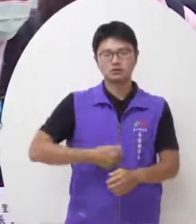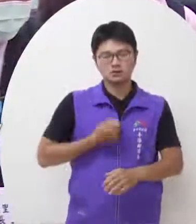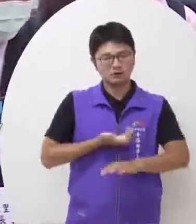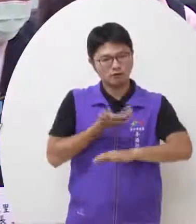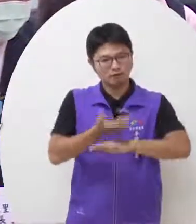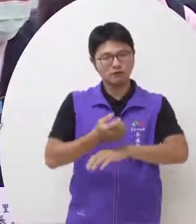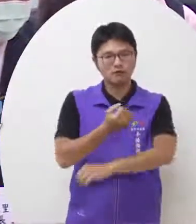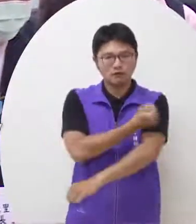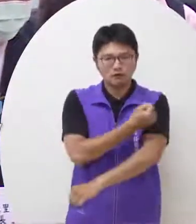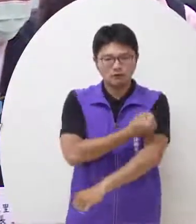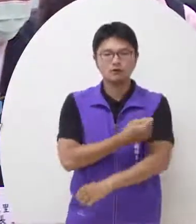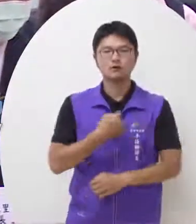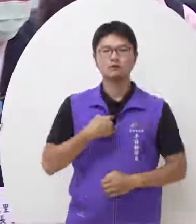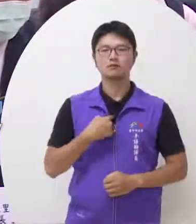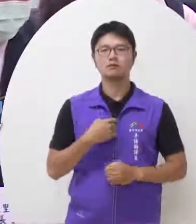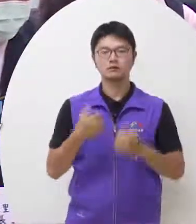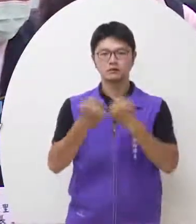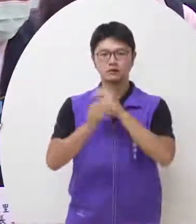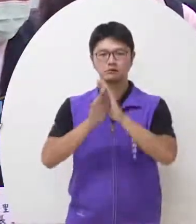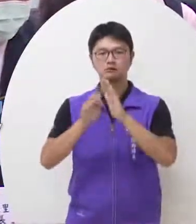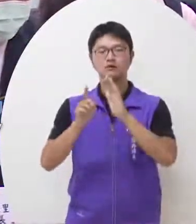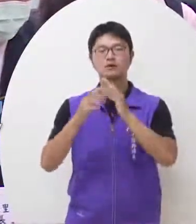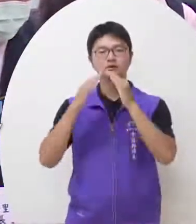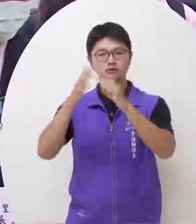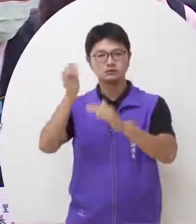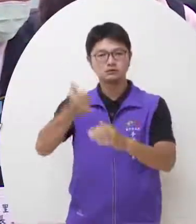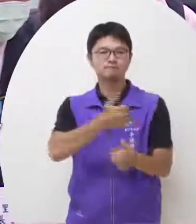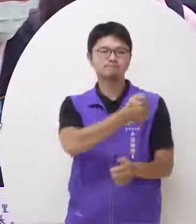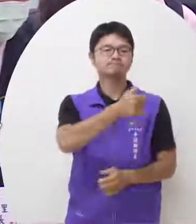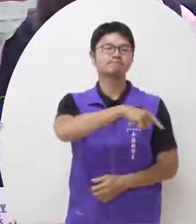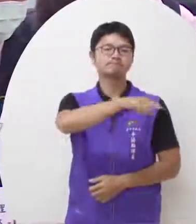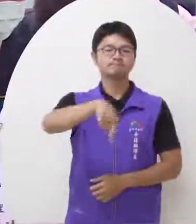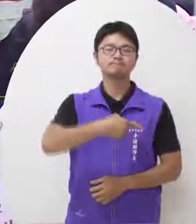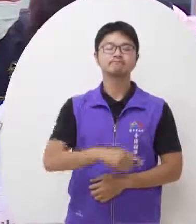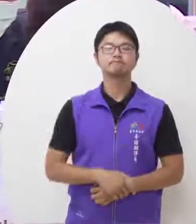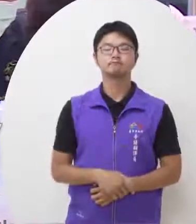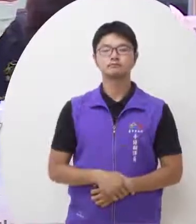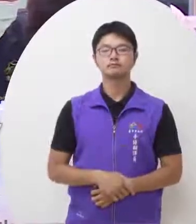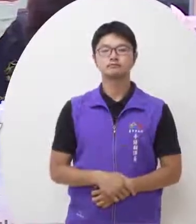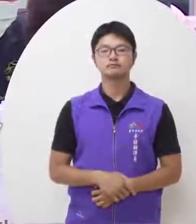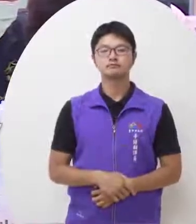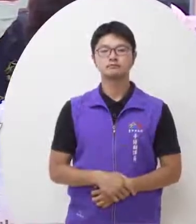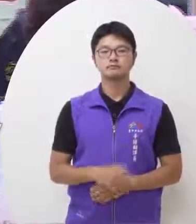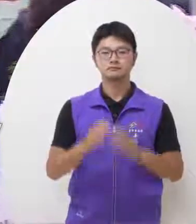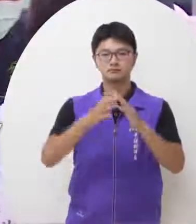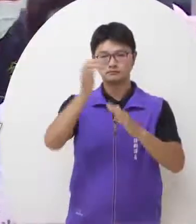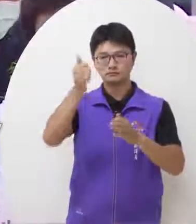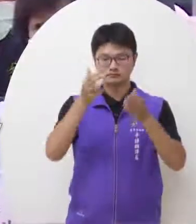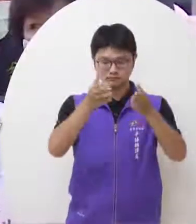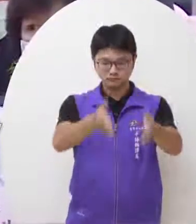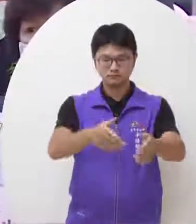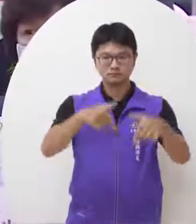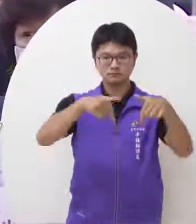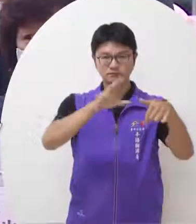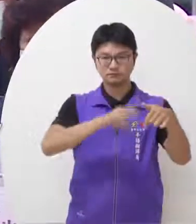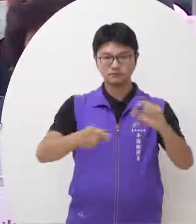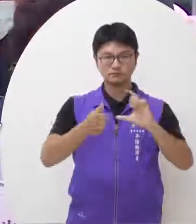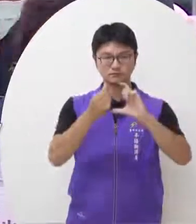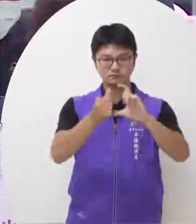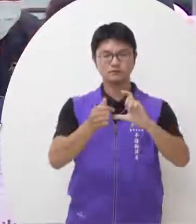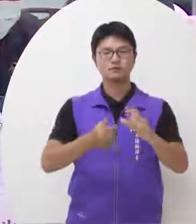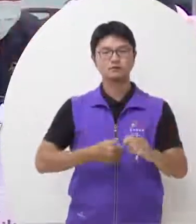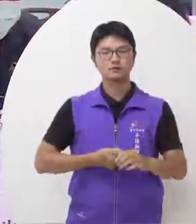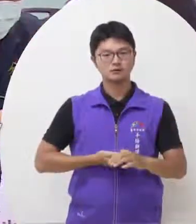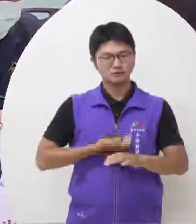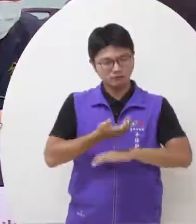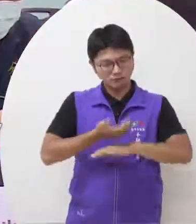代表市长谢谢他们。再来就是我觉得市长在西屯区做了非常非常